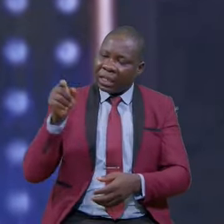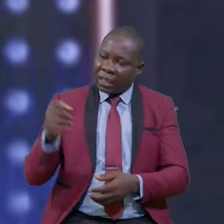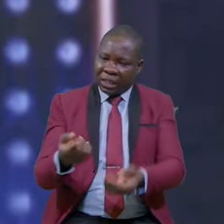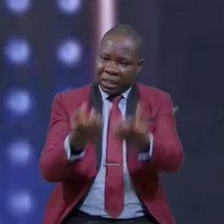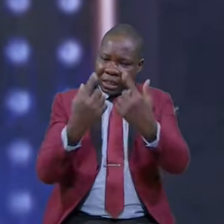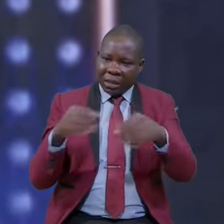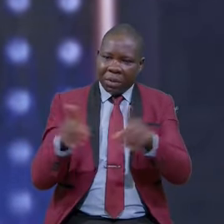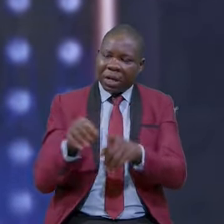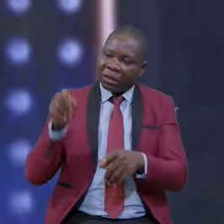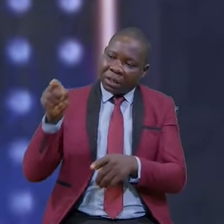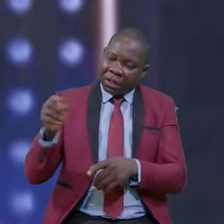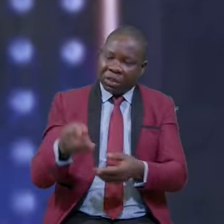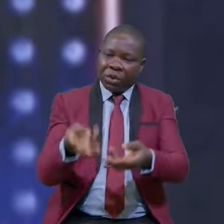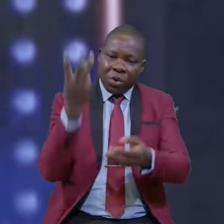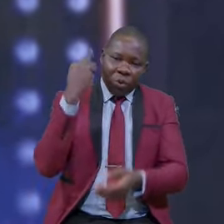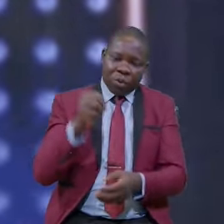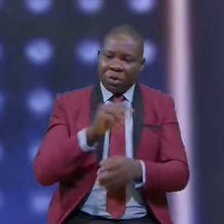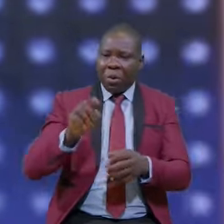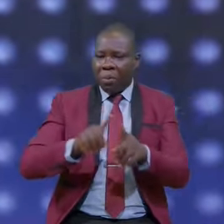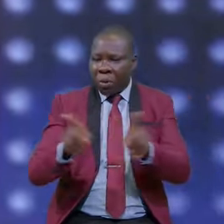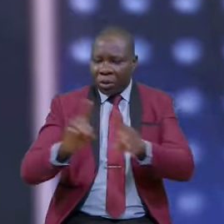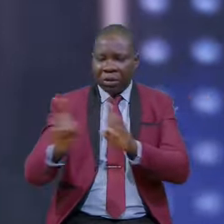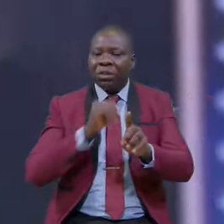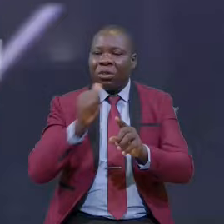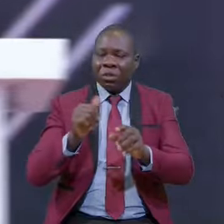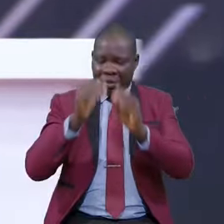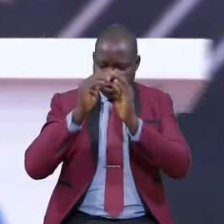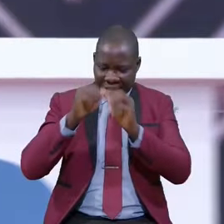était. Donnez-moi un bon amen.